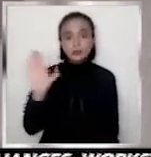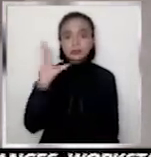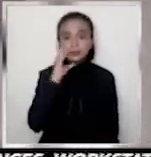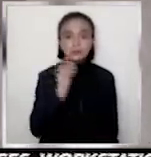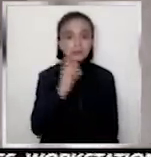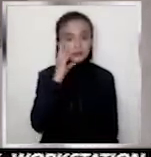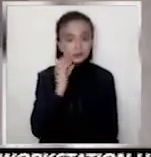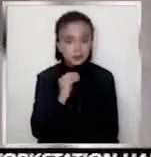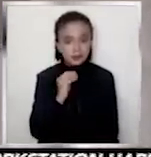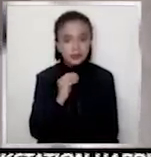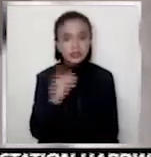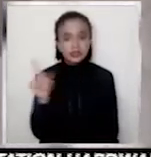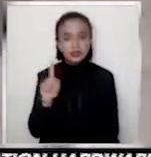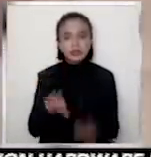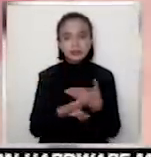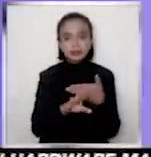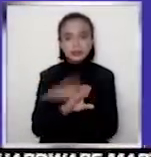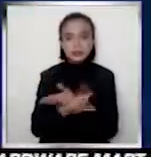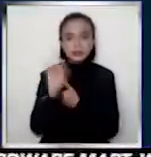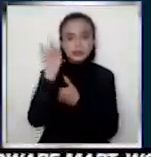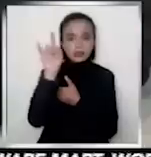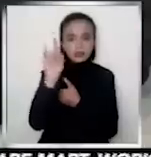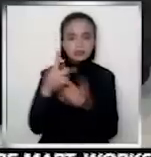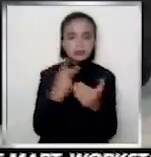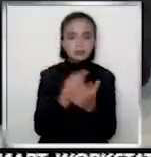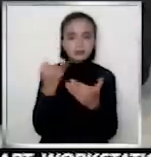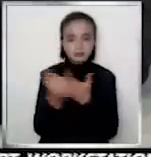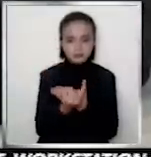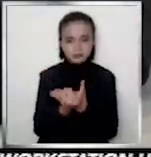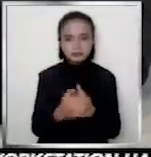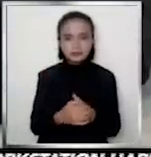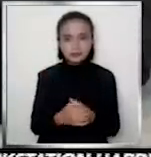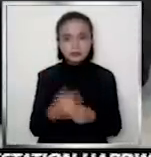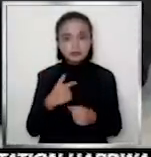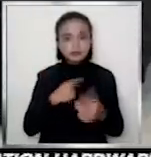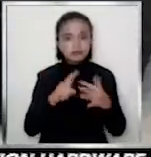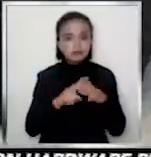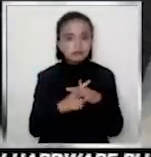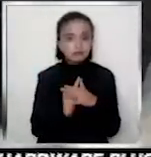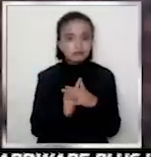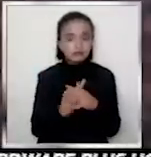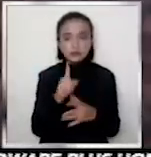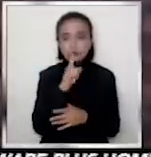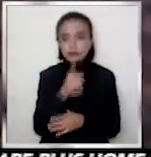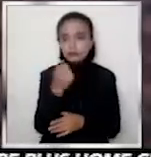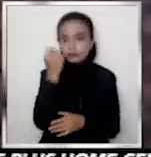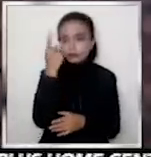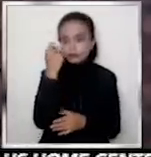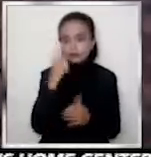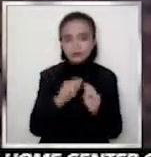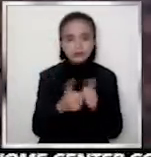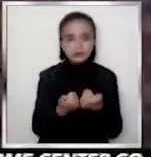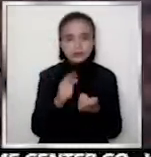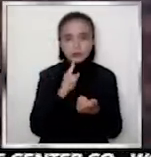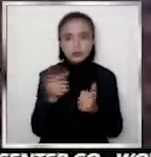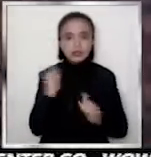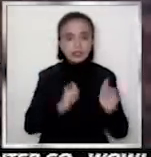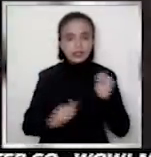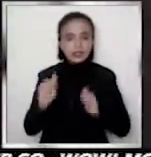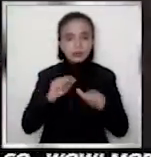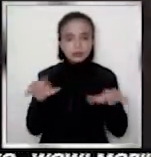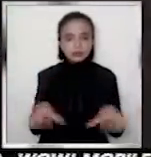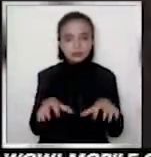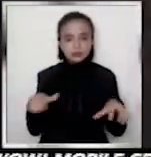sa pre-production ng isang proyekto. When I started like really understanding how acting works, started understanding